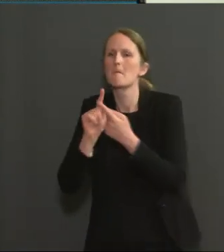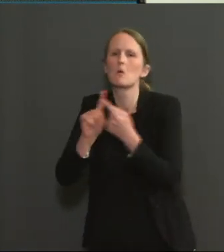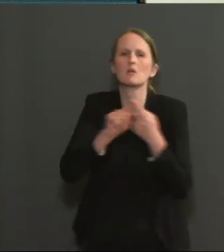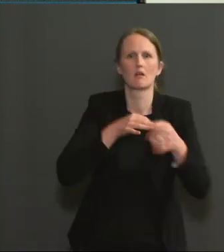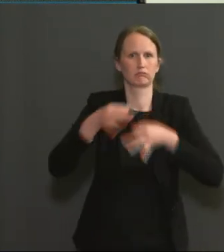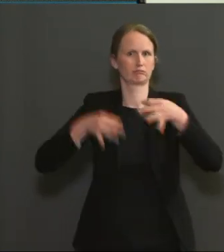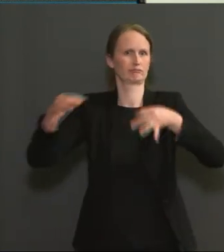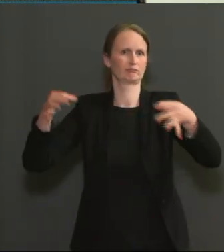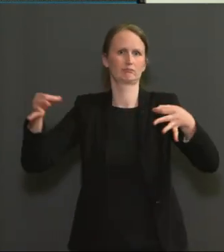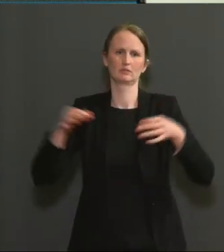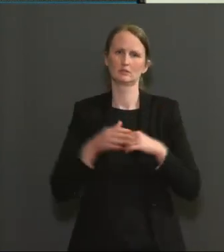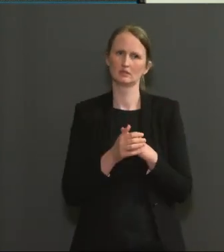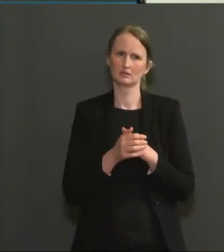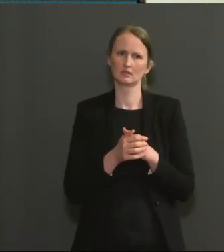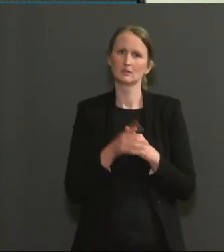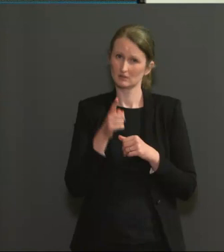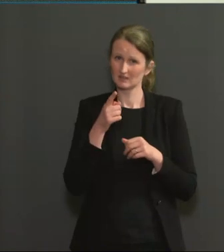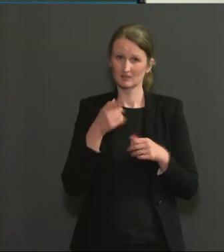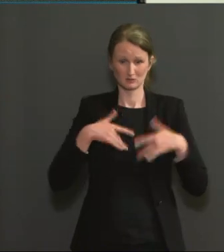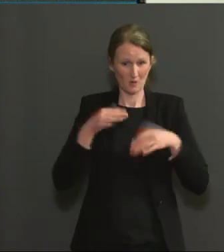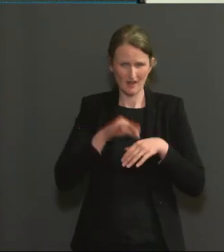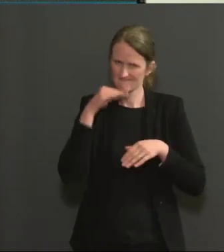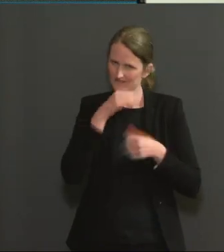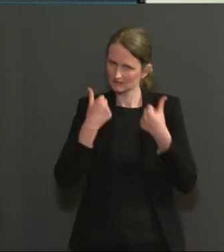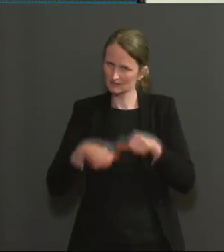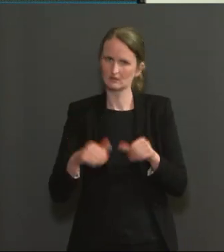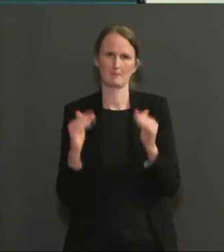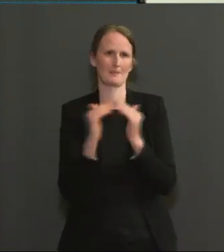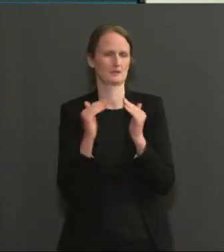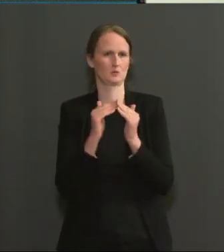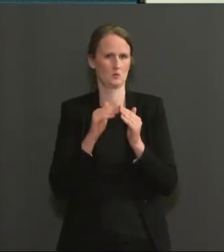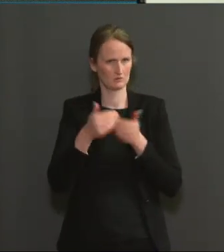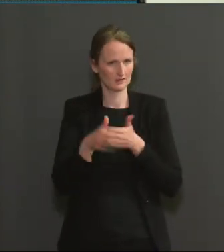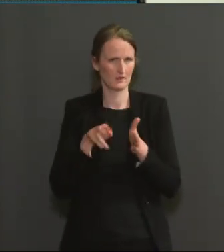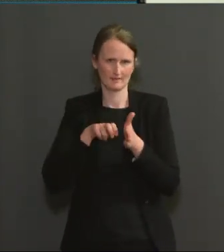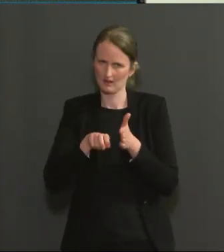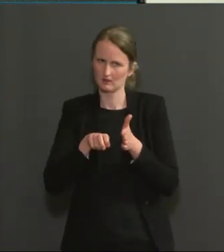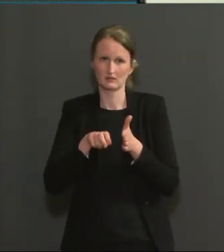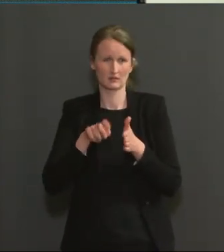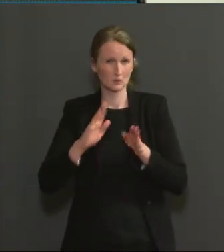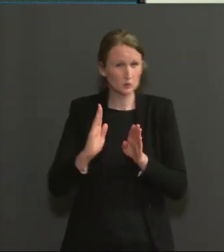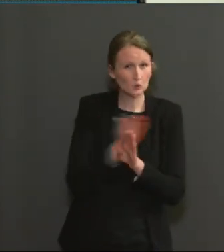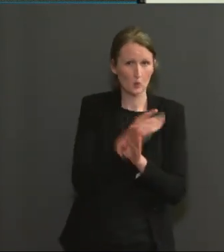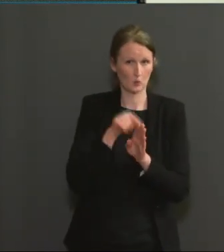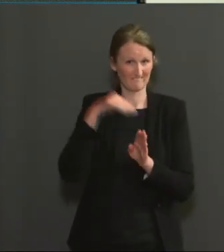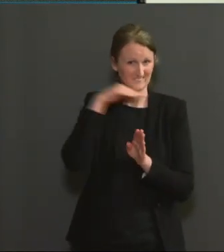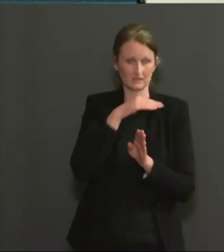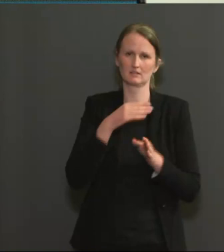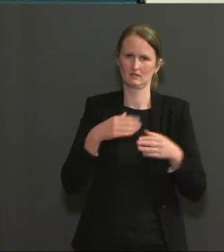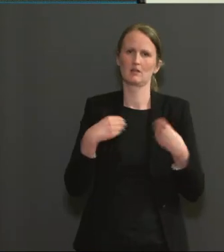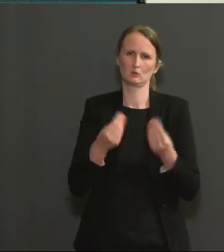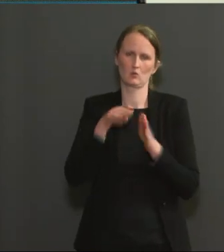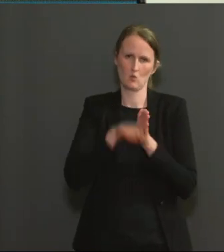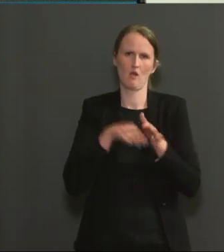compte et sera avec un impact sur les chiffres dont on vient de vous parler enfin éviter les